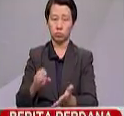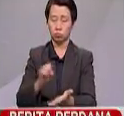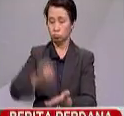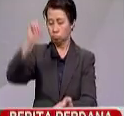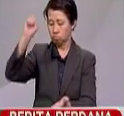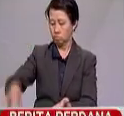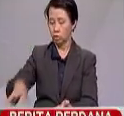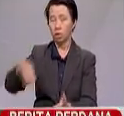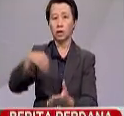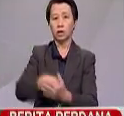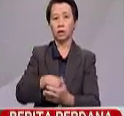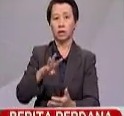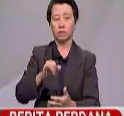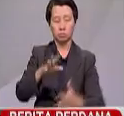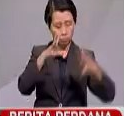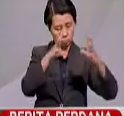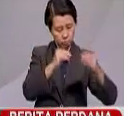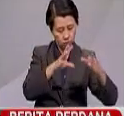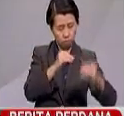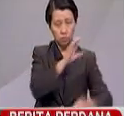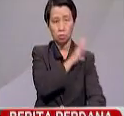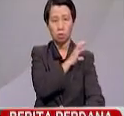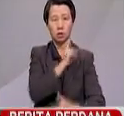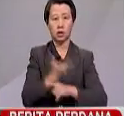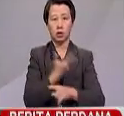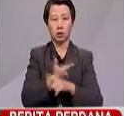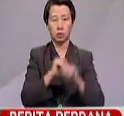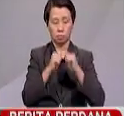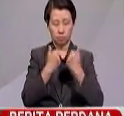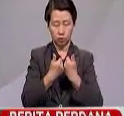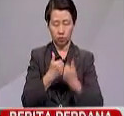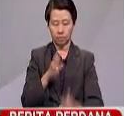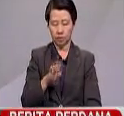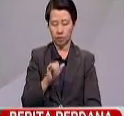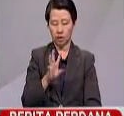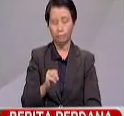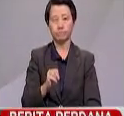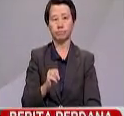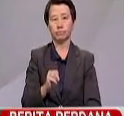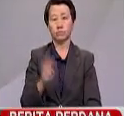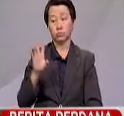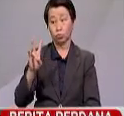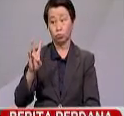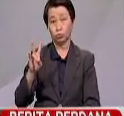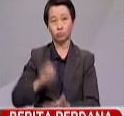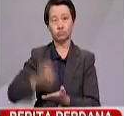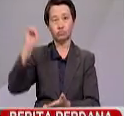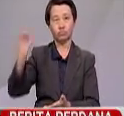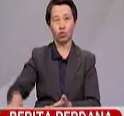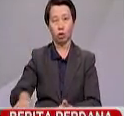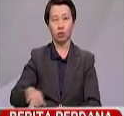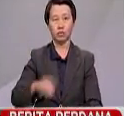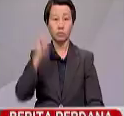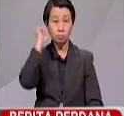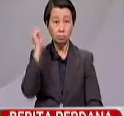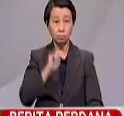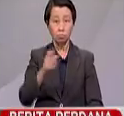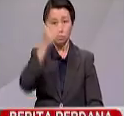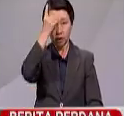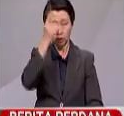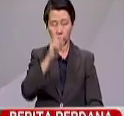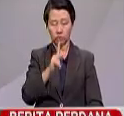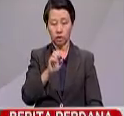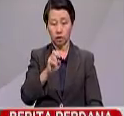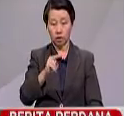program kebangsaan hasil keputusan mesyuarat kejuruhatihan dan latihan persatuan badminton Malaysia BAM. Menurut Setiausaha Agung BAM Dato' Kenny